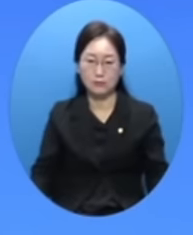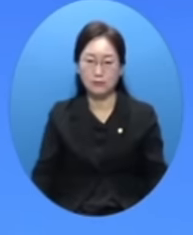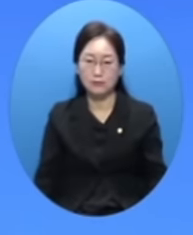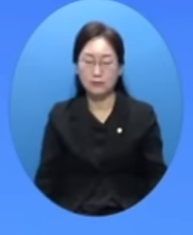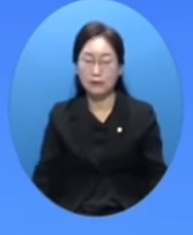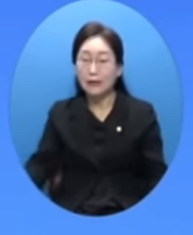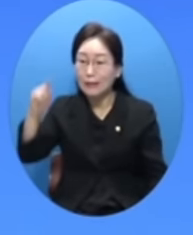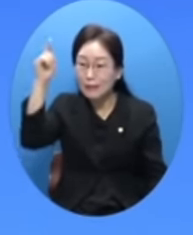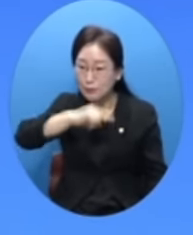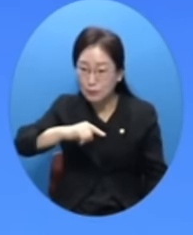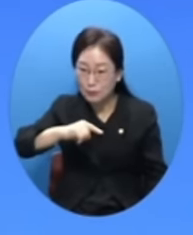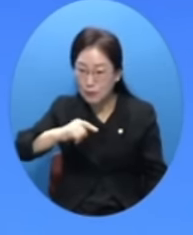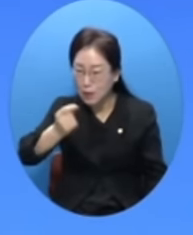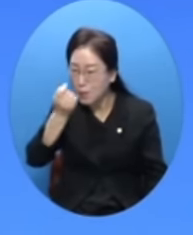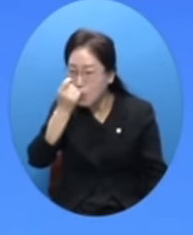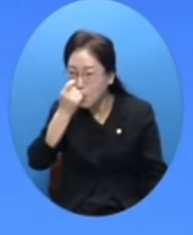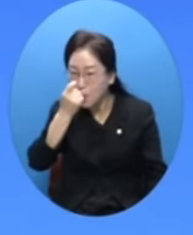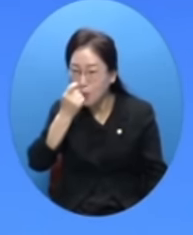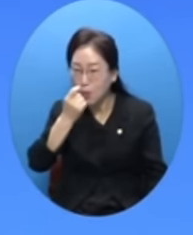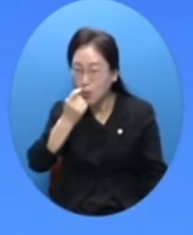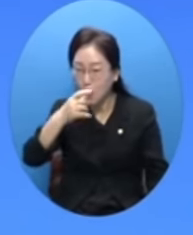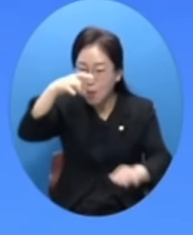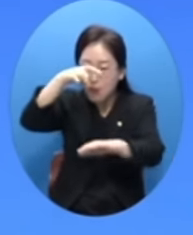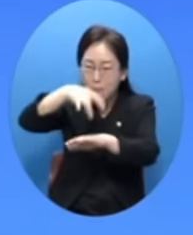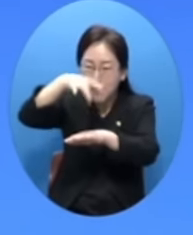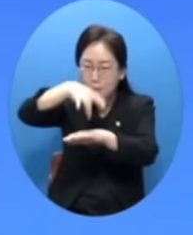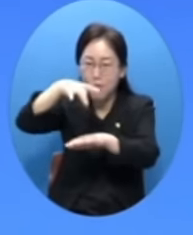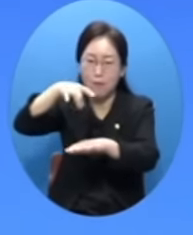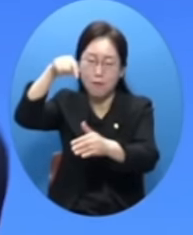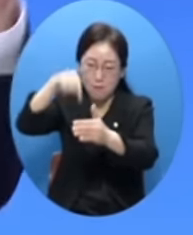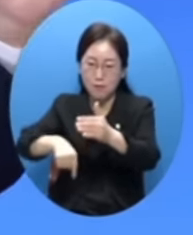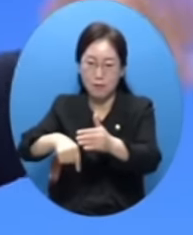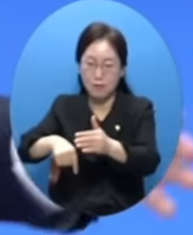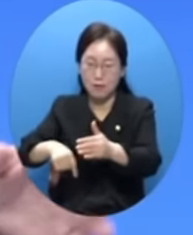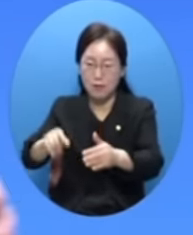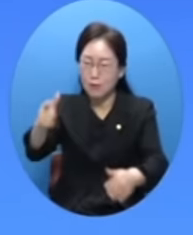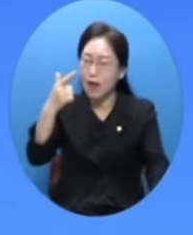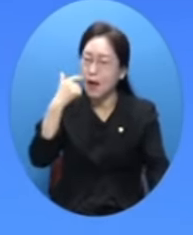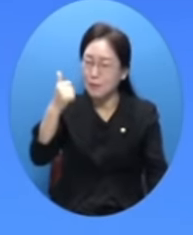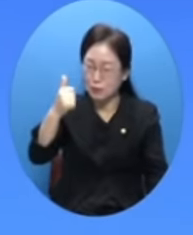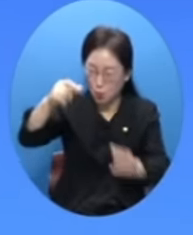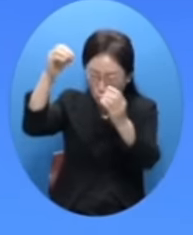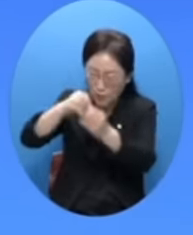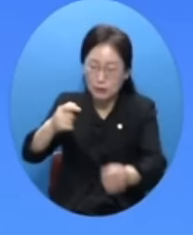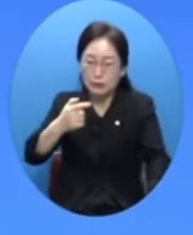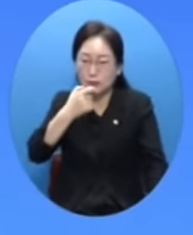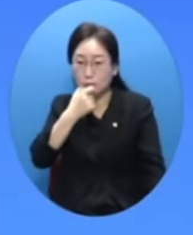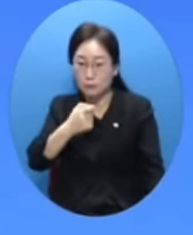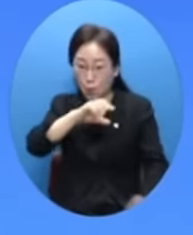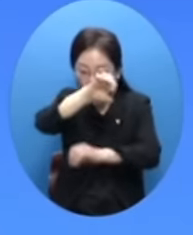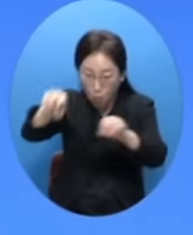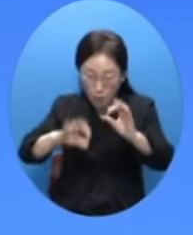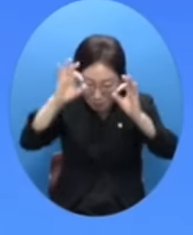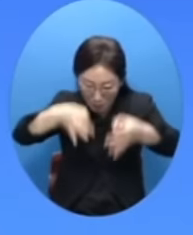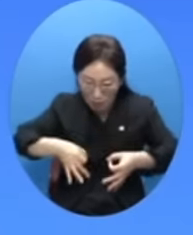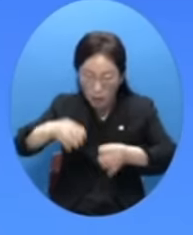나쁜 영향을 받아서 그것이 뼛속 깊이 자리 잡고 있어서 난 저렇게 절대 안 살 거야 하면서 그렇게 살고 있는 겁니다.